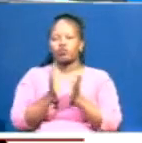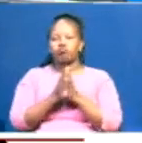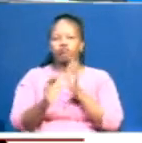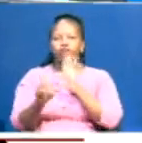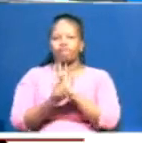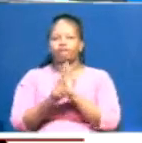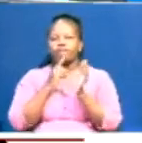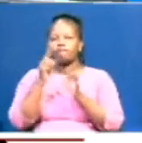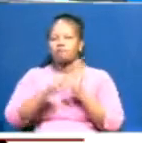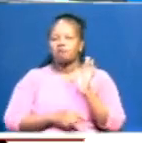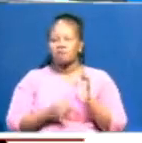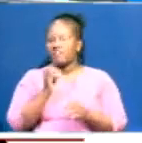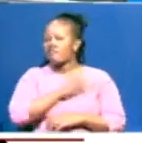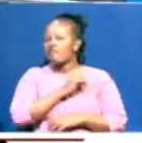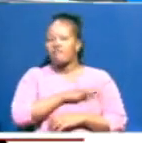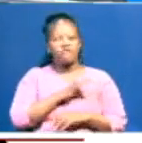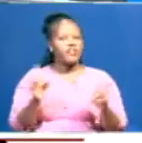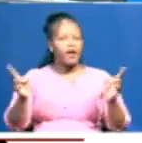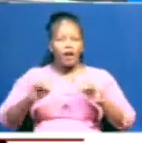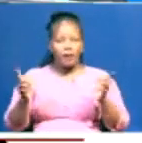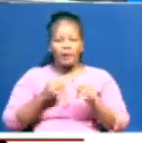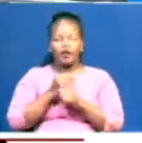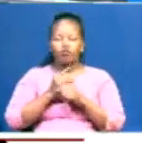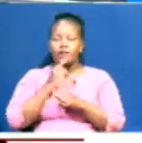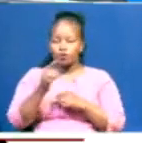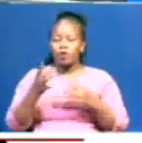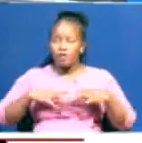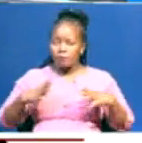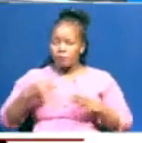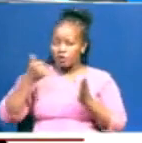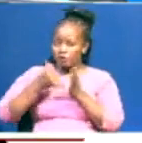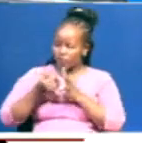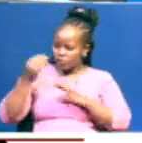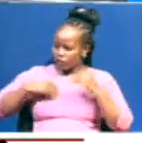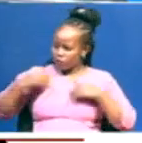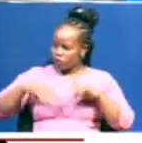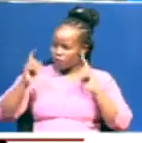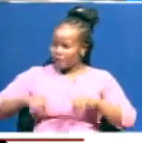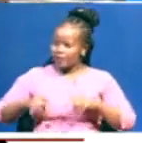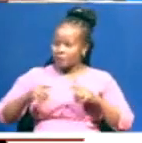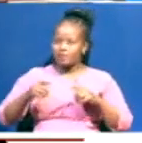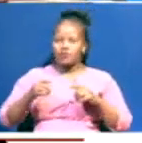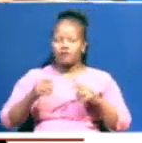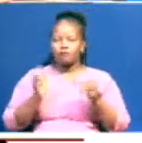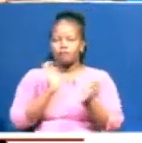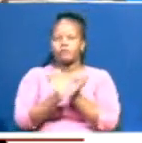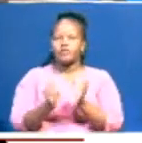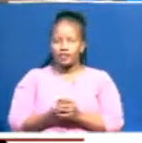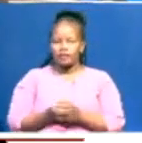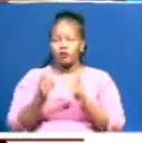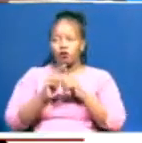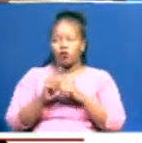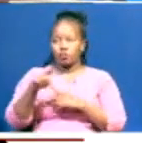alisema hataogopa kuwajibisha watu wanaohusika kwenye ufisadi. Aidha Oginde, ambaye ni askofu mstaafu wa kanisa la Christ is